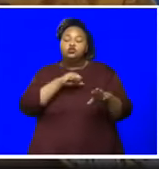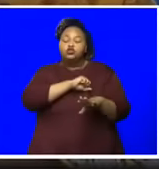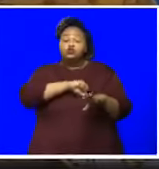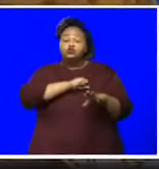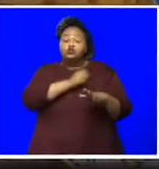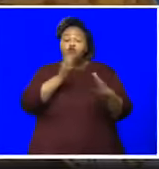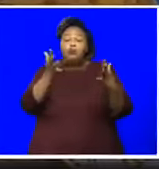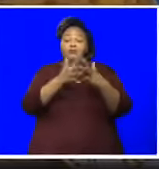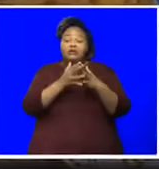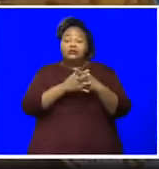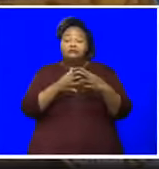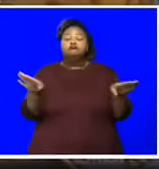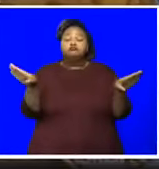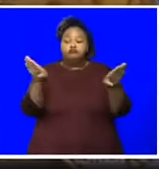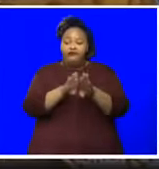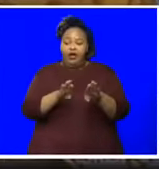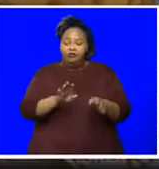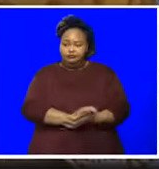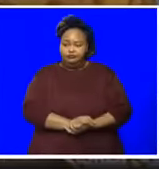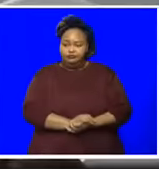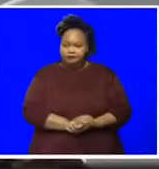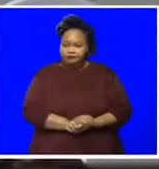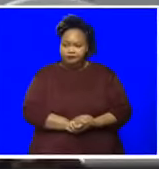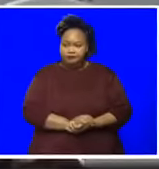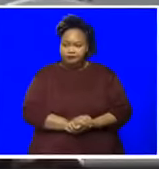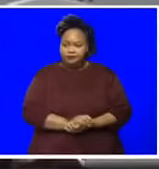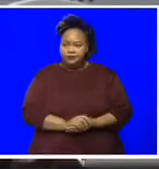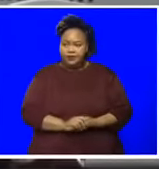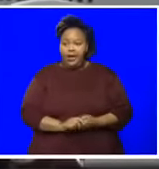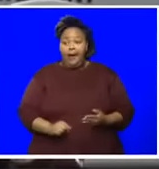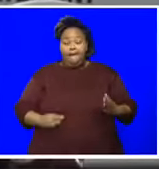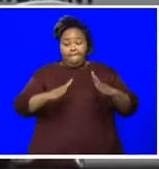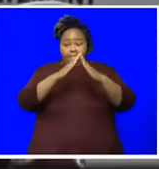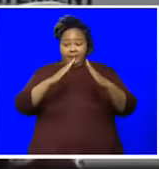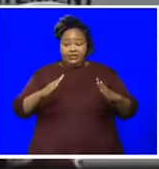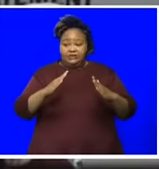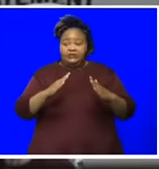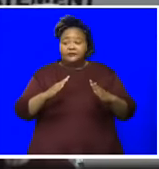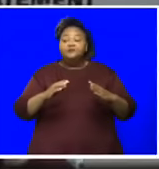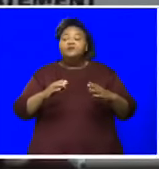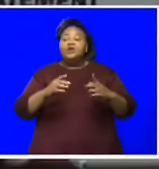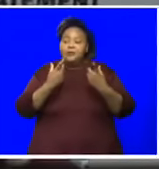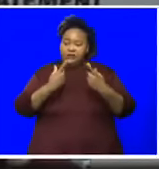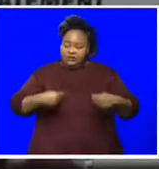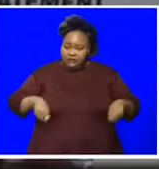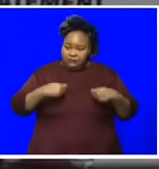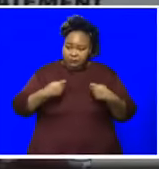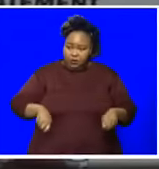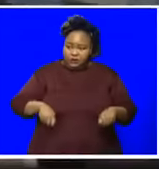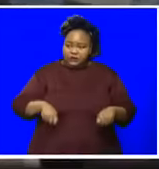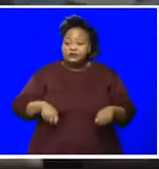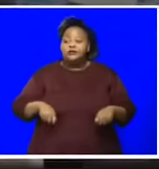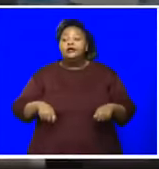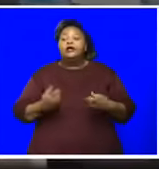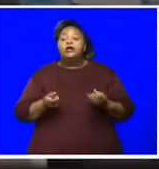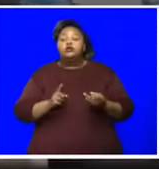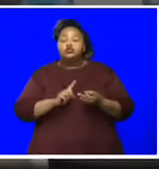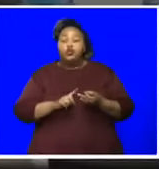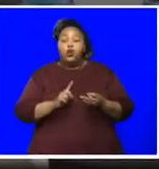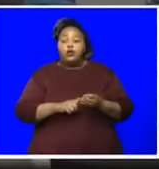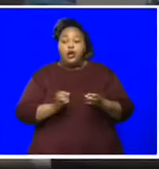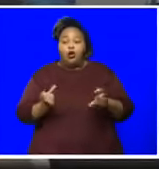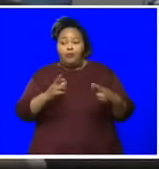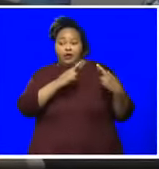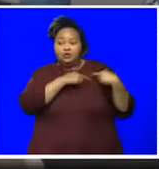Ilomhlangano emqadisini ngwelitiko letemidlalo emasiko ayena eTindzaba abantu abasha ayena elikomiti libuke kusebenta kwalelitiko endlini eTimbunga uthathe